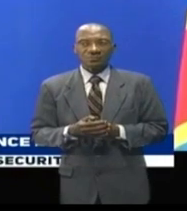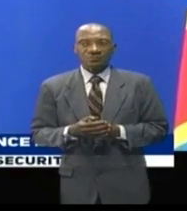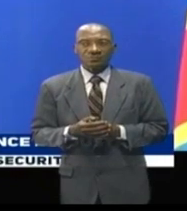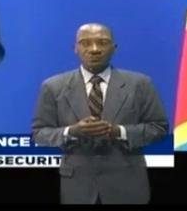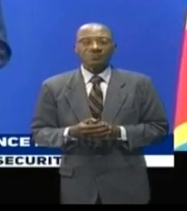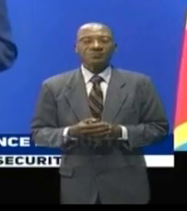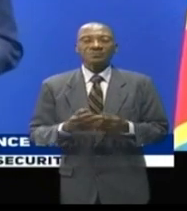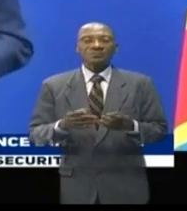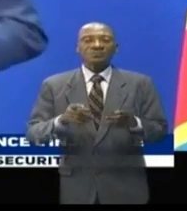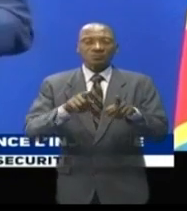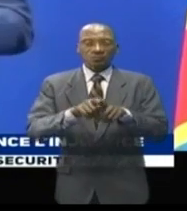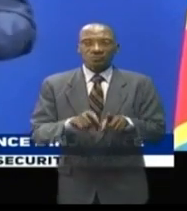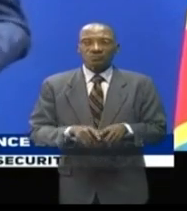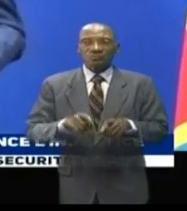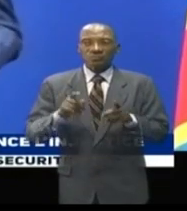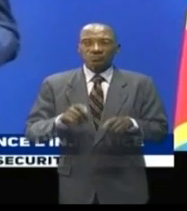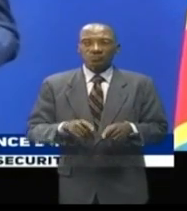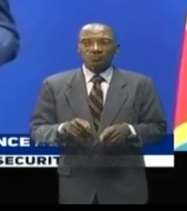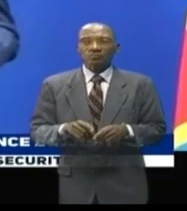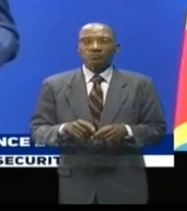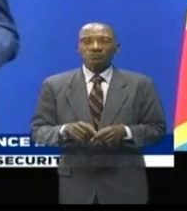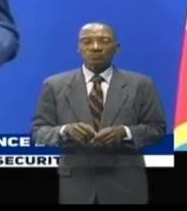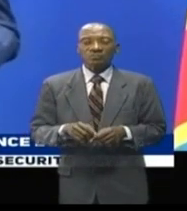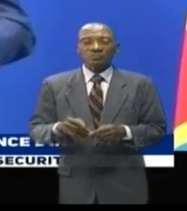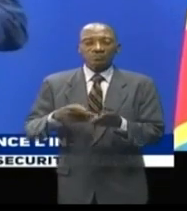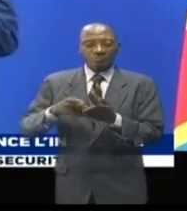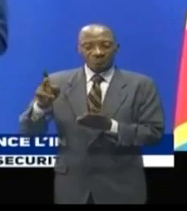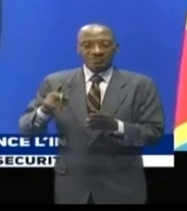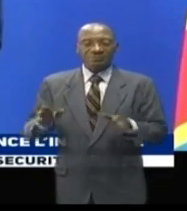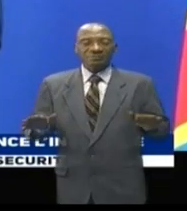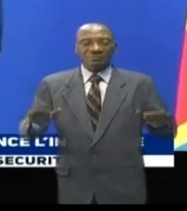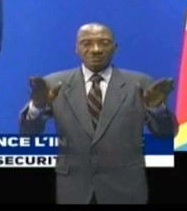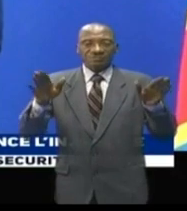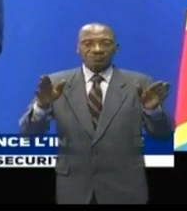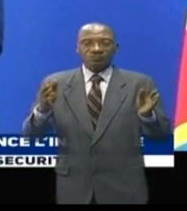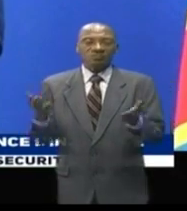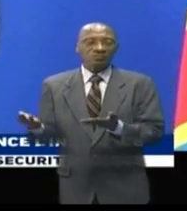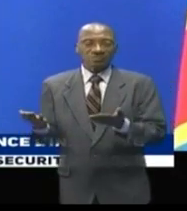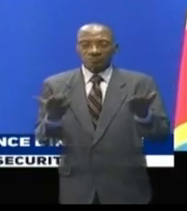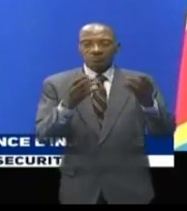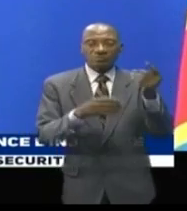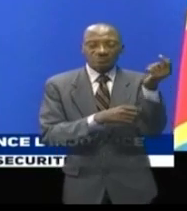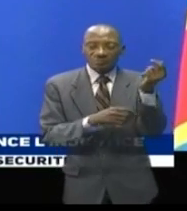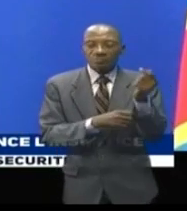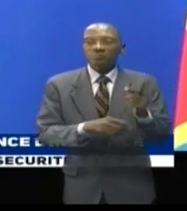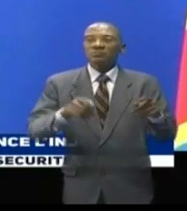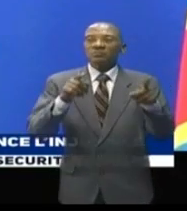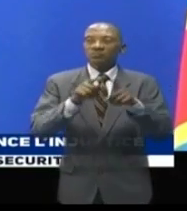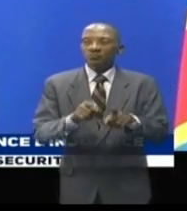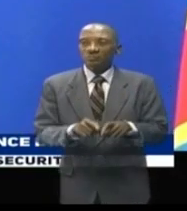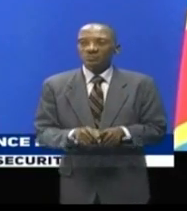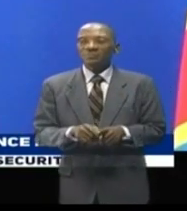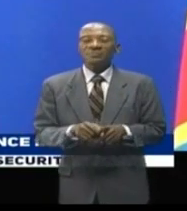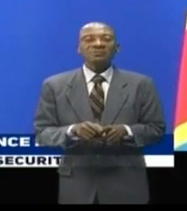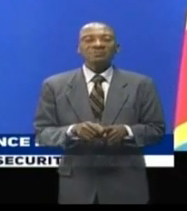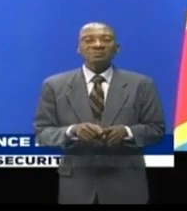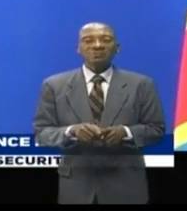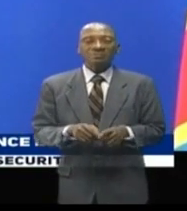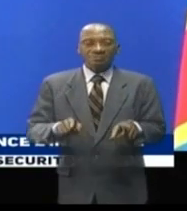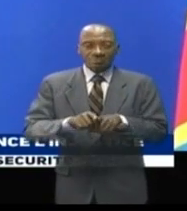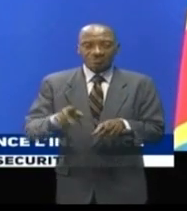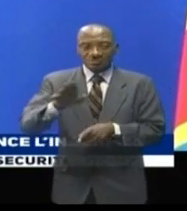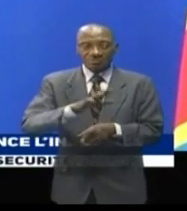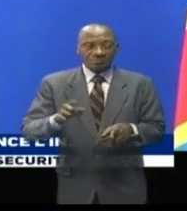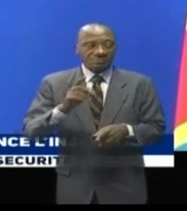transporteurs et même ceux qui fabrique des armes qui ne veulent pas traiter avec nous parce qu'on dit oui les Nations Unies vous êtes sur la liste